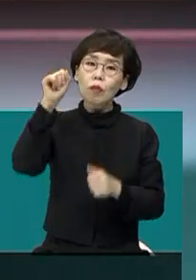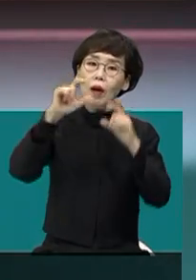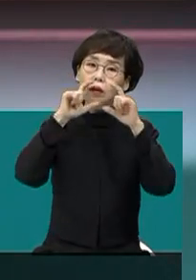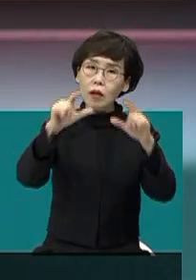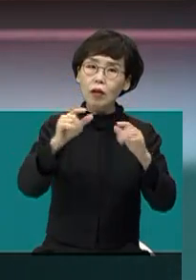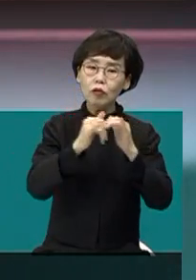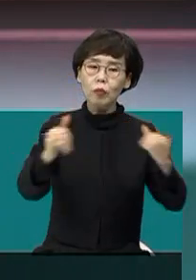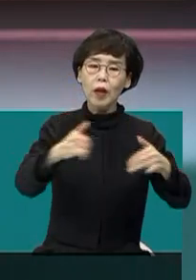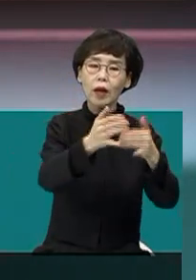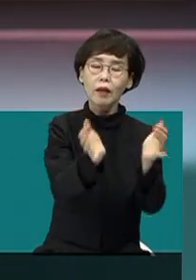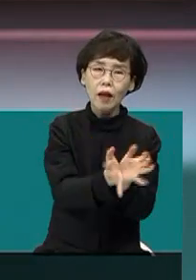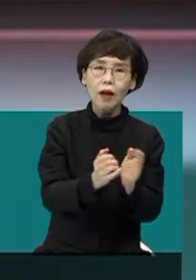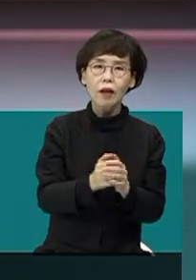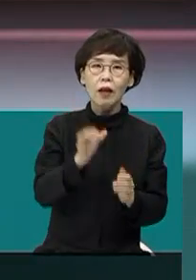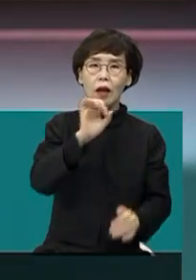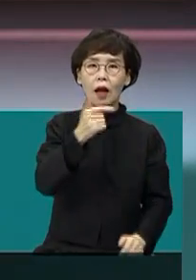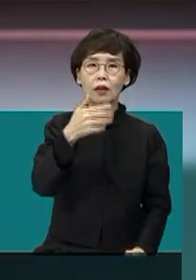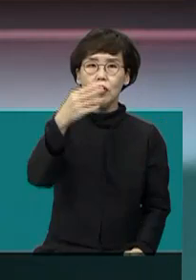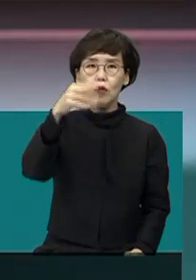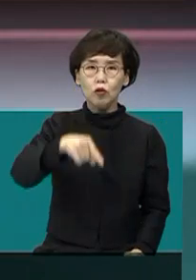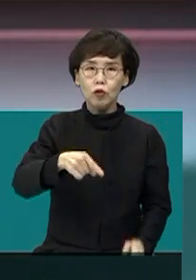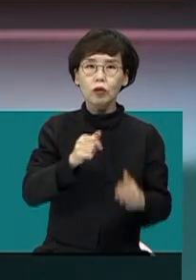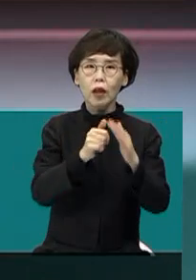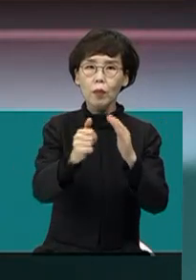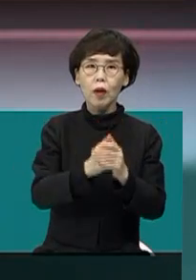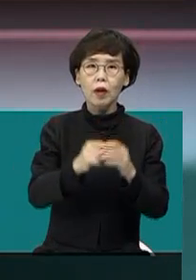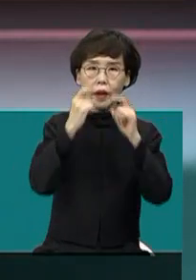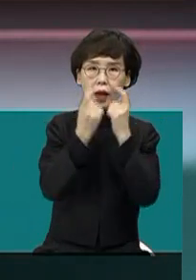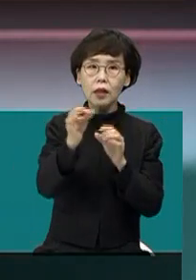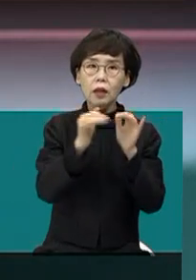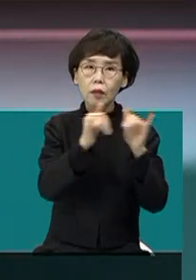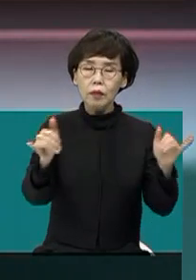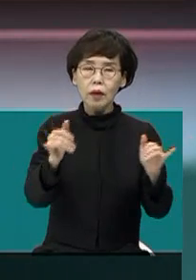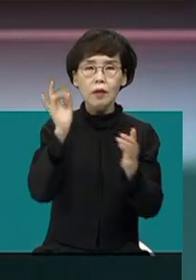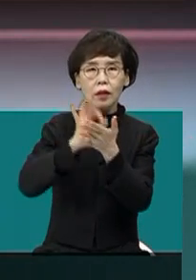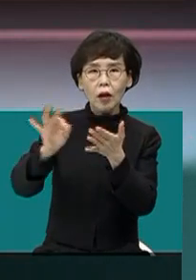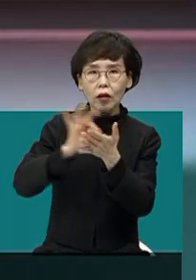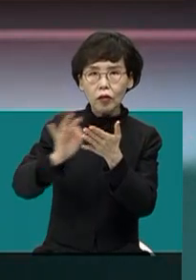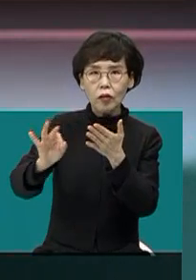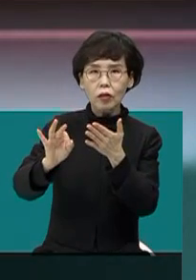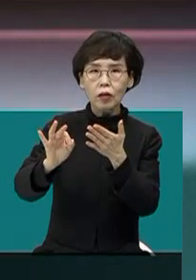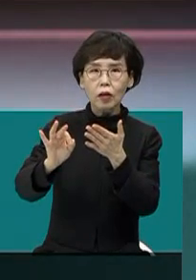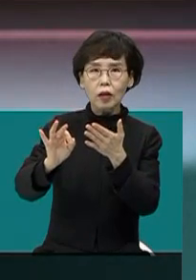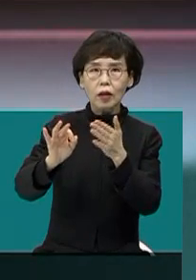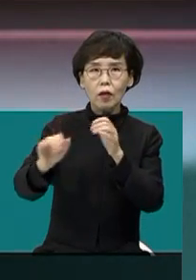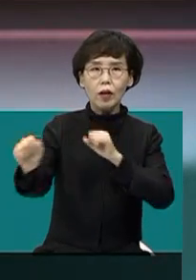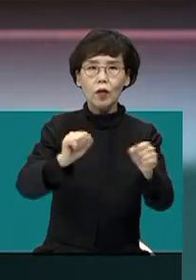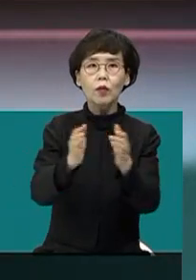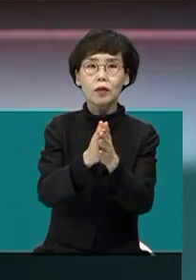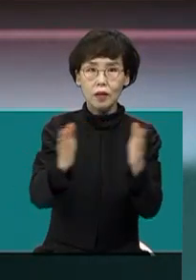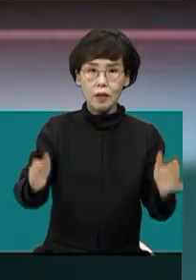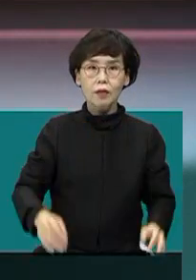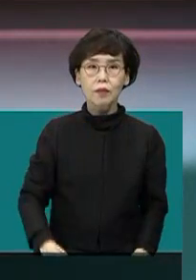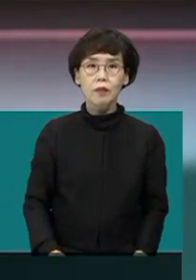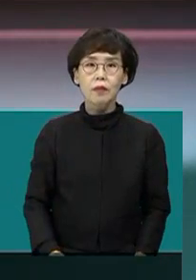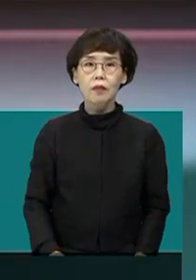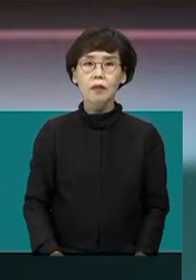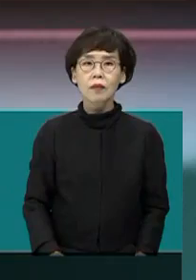선언한 국민의당 안철수 대표는 자영업자 챙기는 등 본격적인 대선 행보에 나섰습니다. 김수영